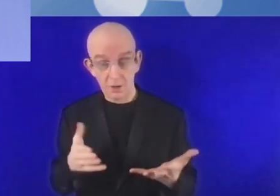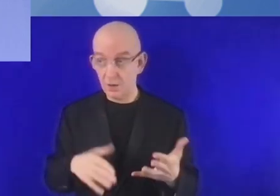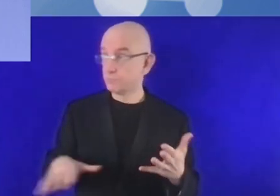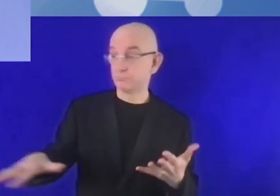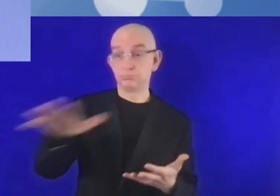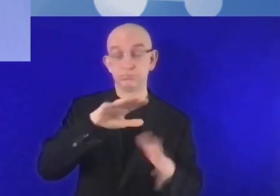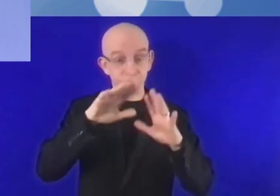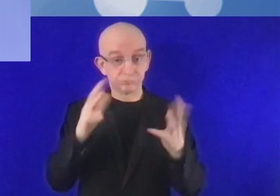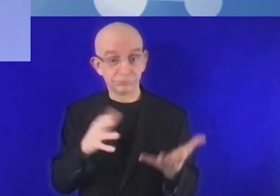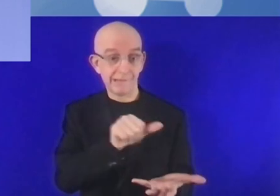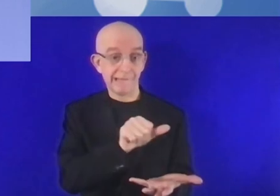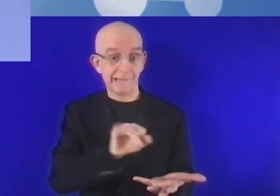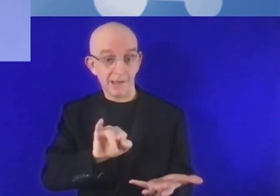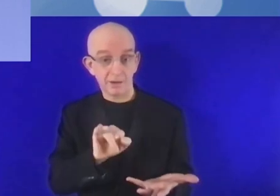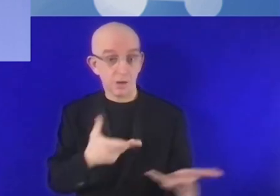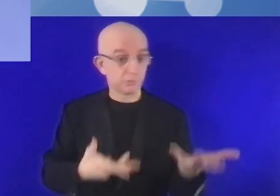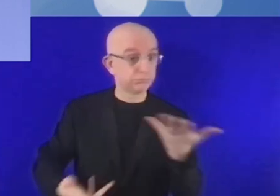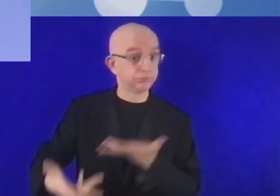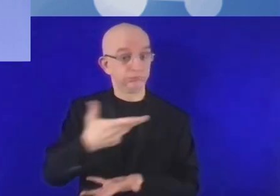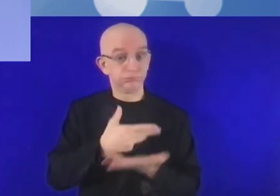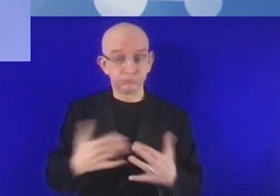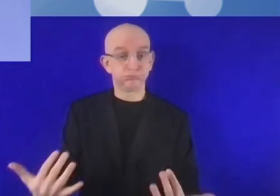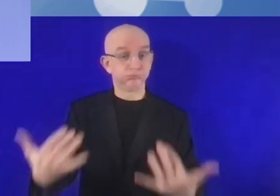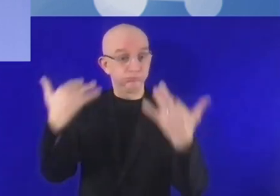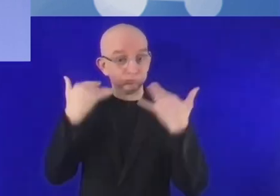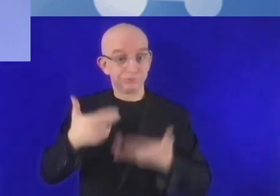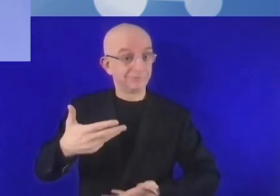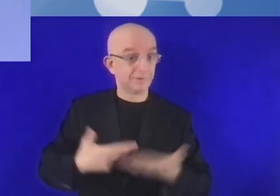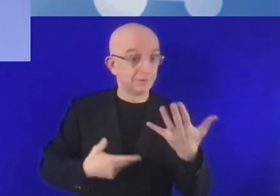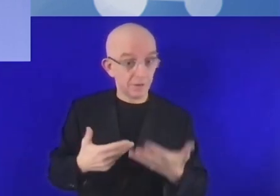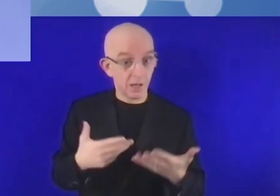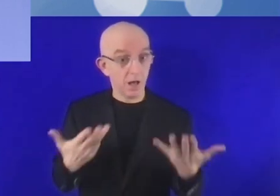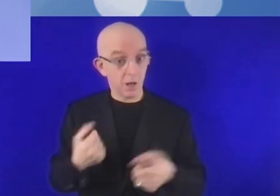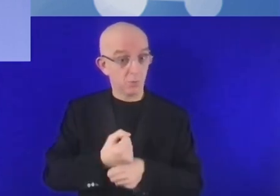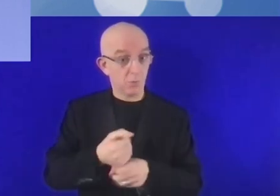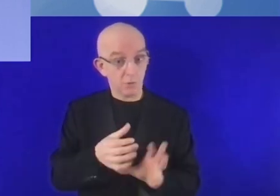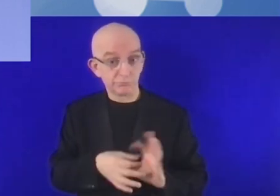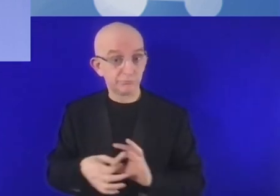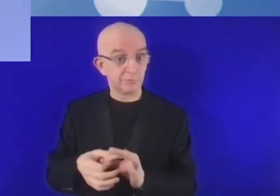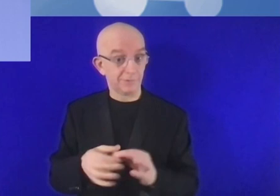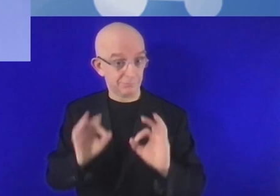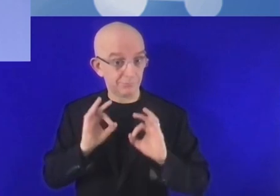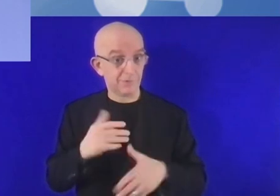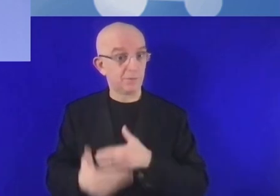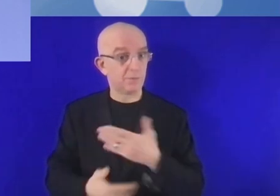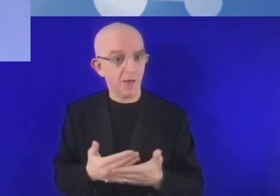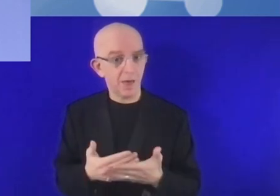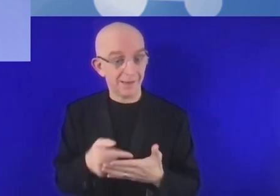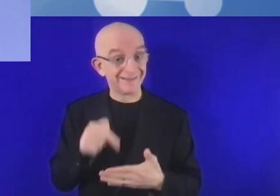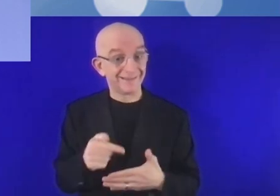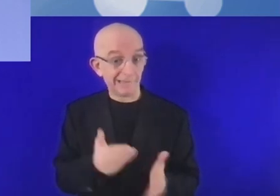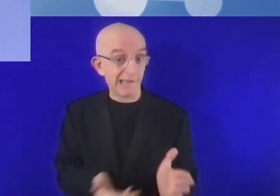gdzieś człowiek po drodze się zatracił. Musimy to podkreślać. Raz jeszcze,